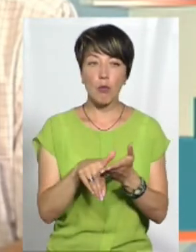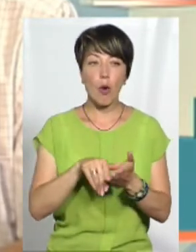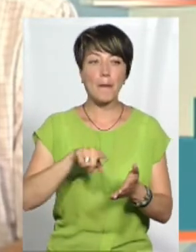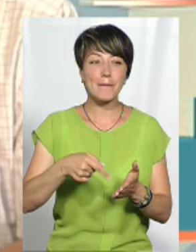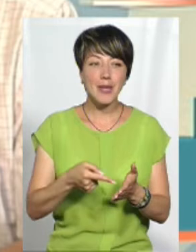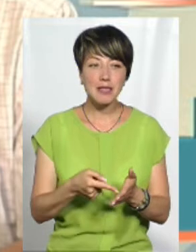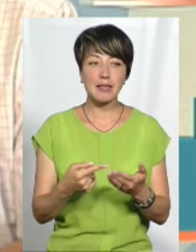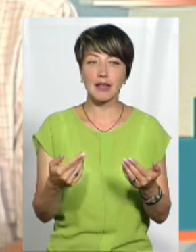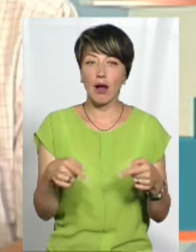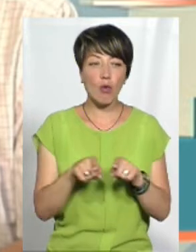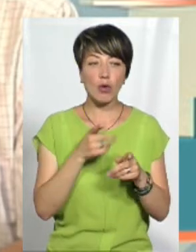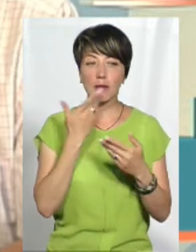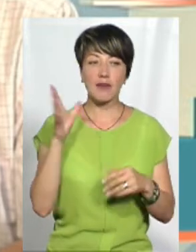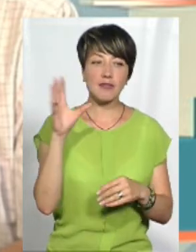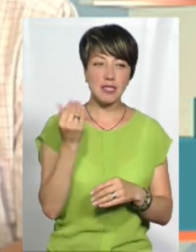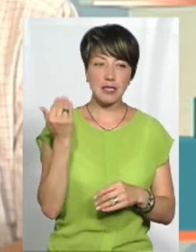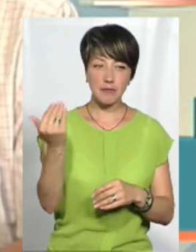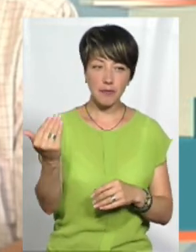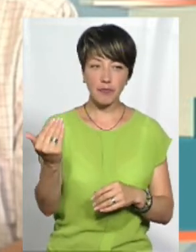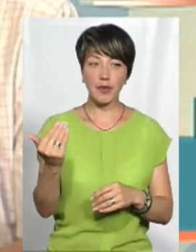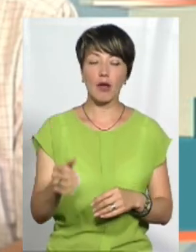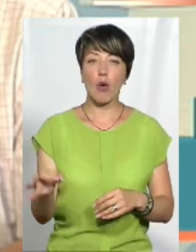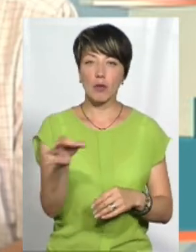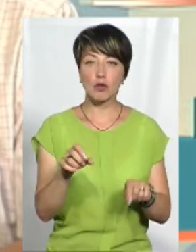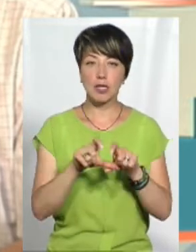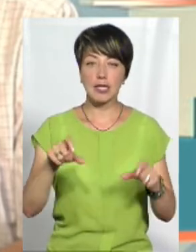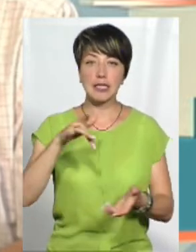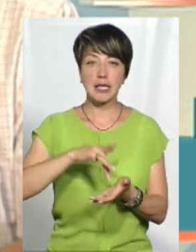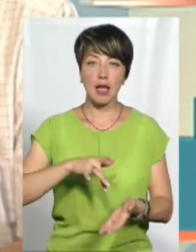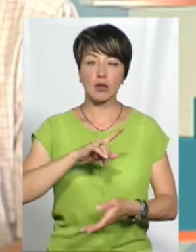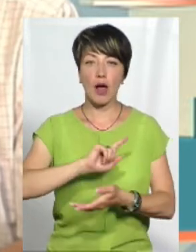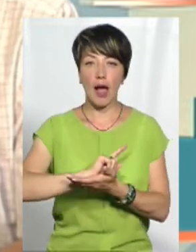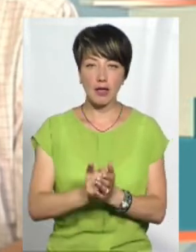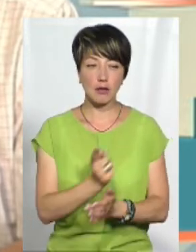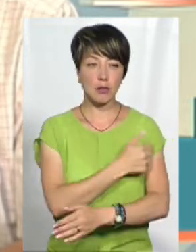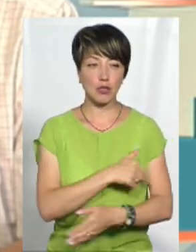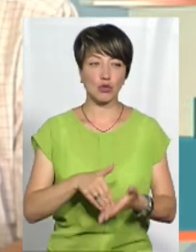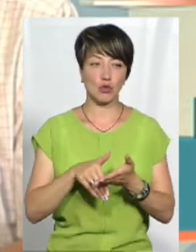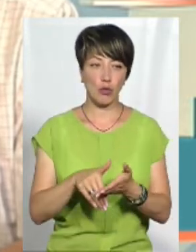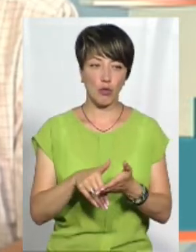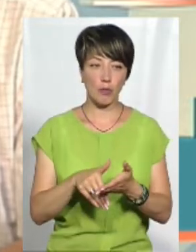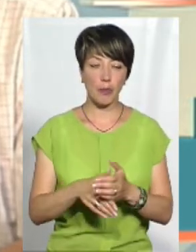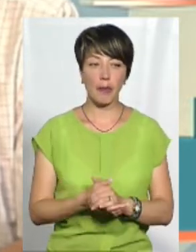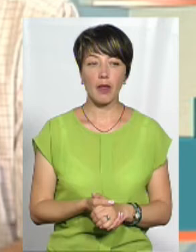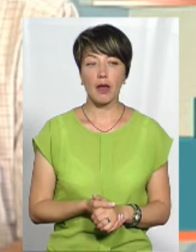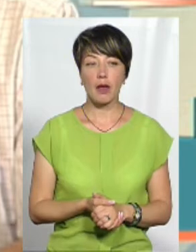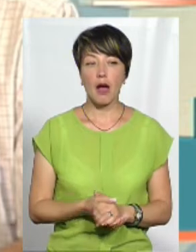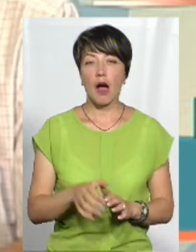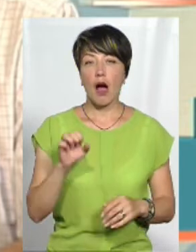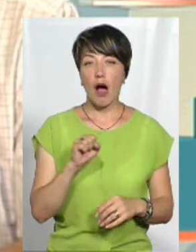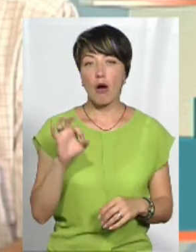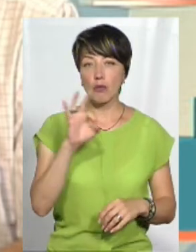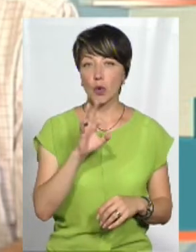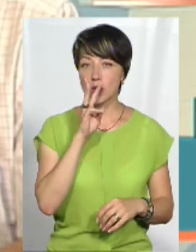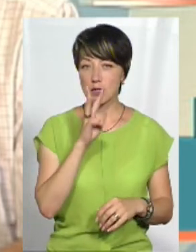допомоги міста, такого немає. Це всі належать обласному заходу центру екстреної медичної допомоги. А з приводу